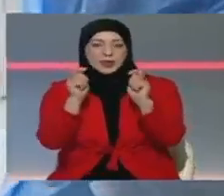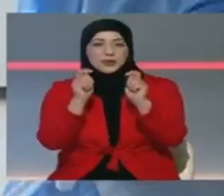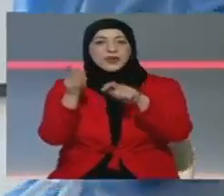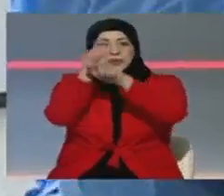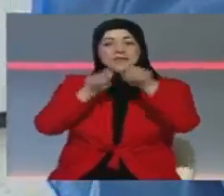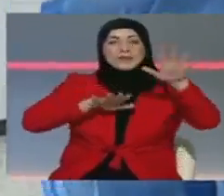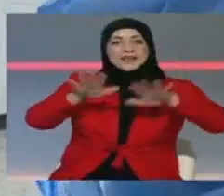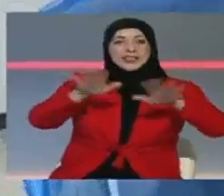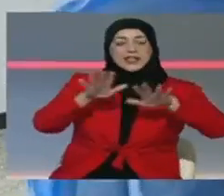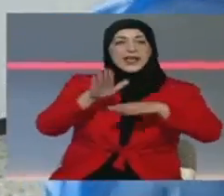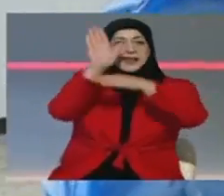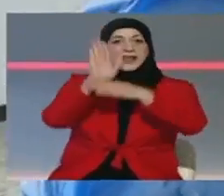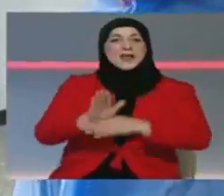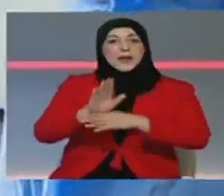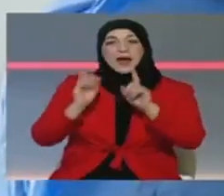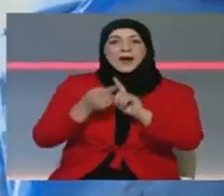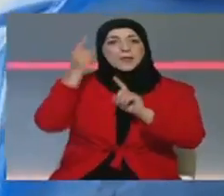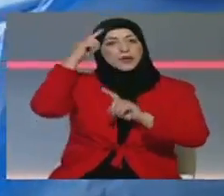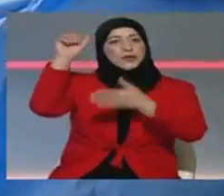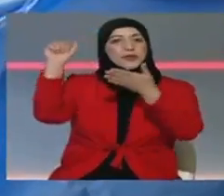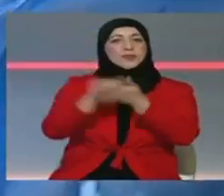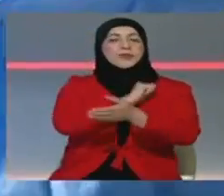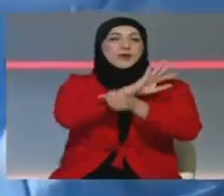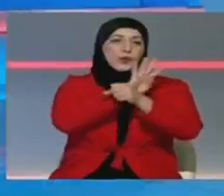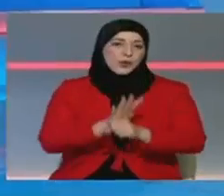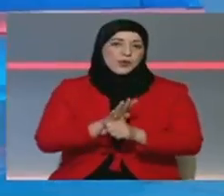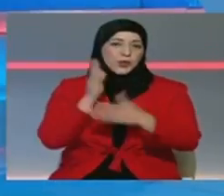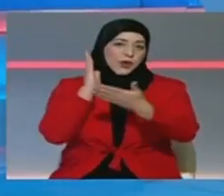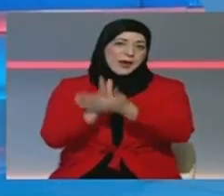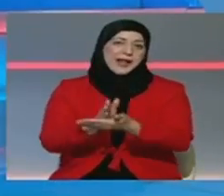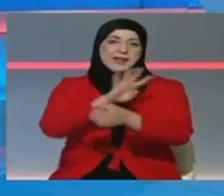بالإجراءات الوقائية من أبرز عناصر مكافحة فيروس كورونا والحد من انتشاره.